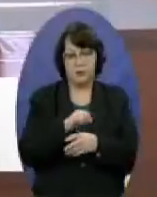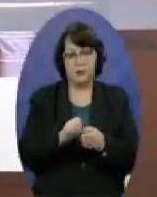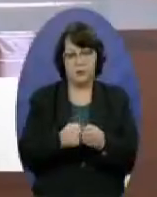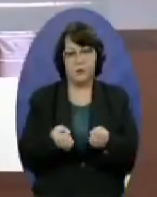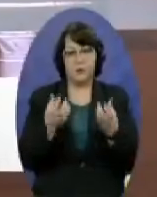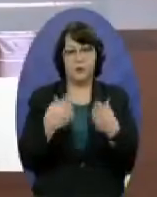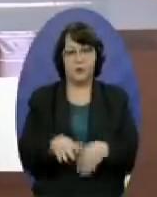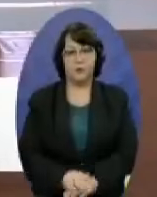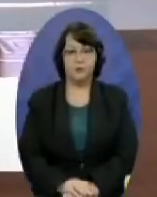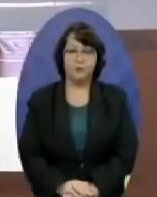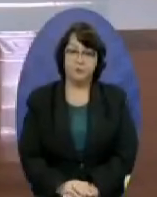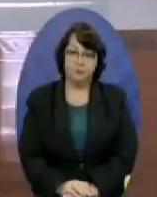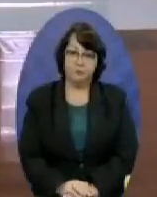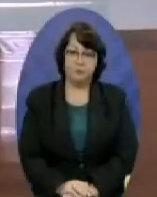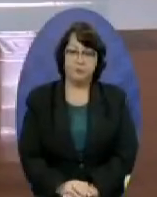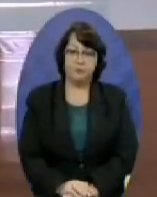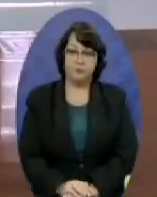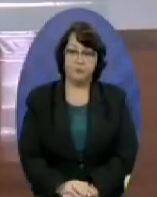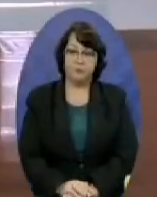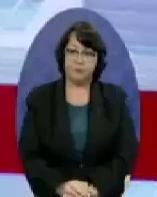юм а.